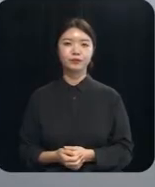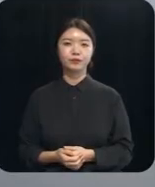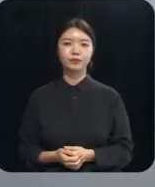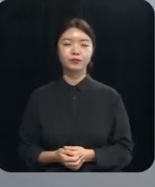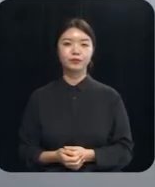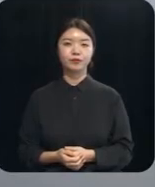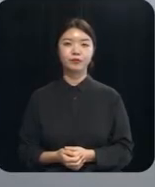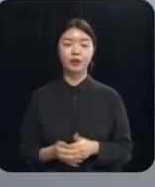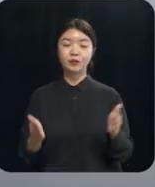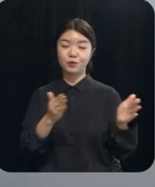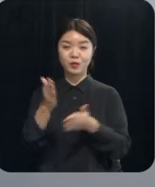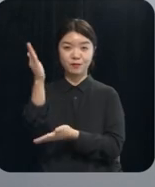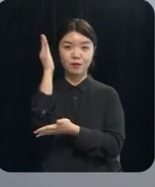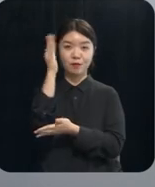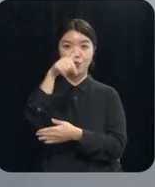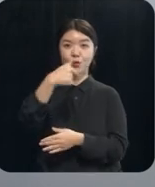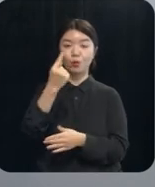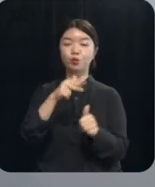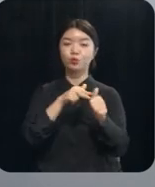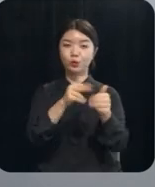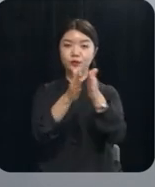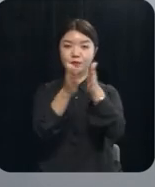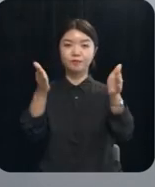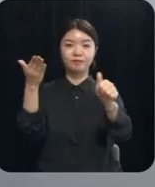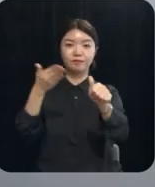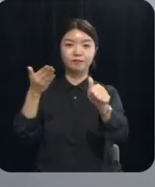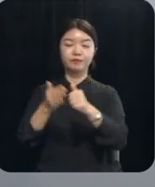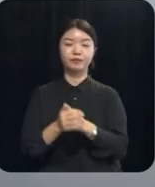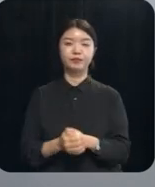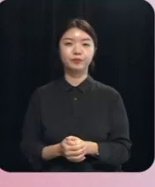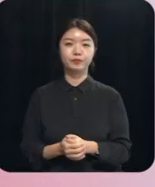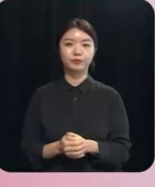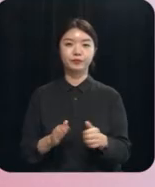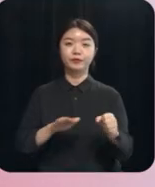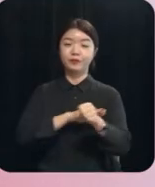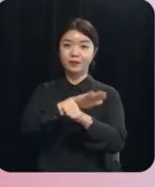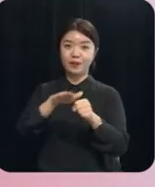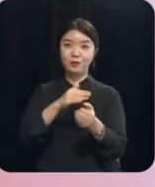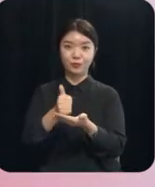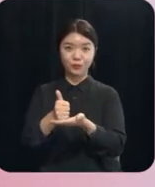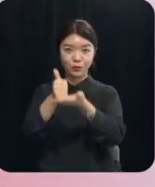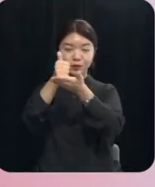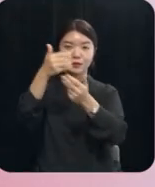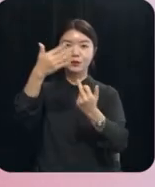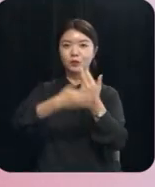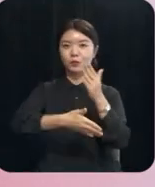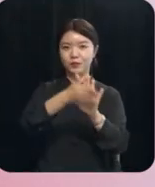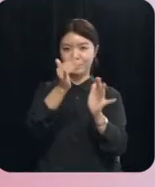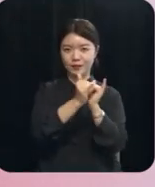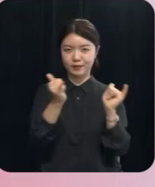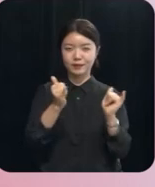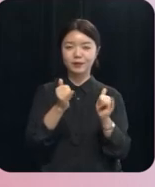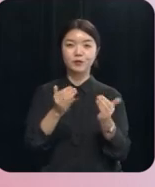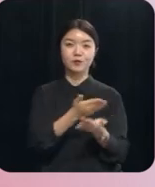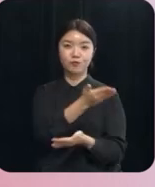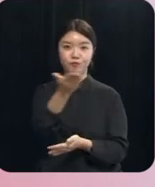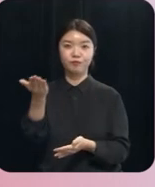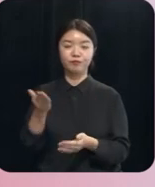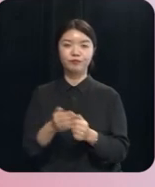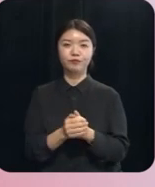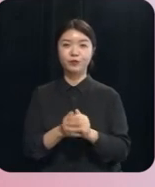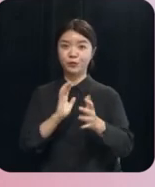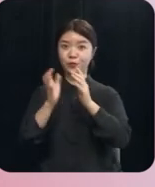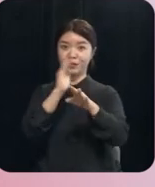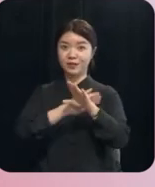역시 정리 발언 고기철 후보 시작해 주십시오. 30초입니다. 네, 사랑하고 존경하는 서귀포 시민 여러분, 토론